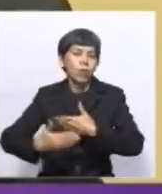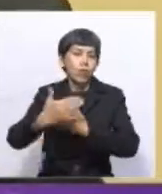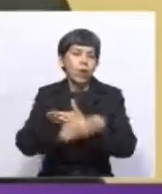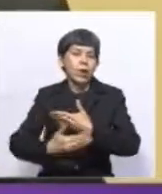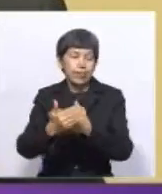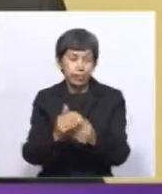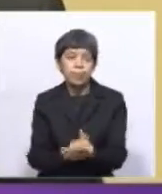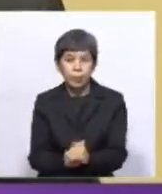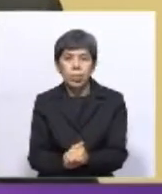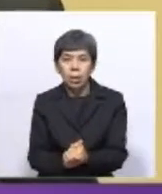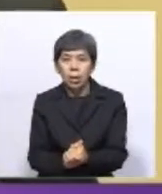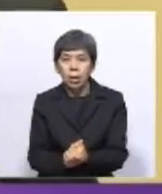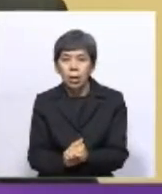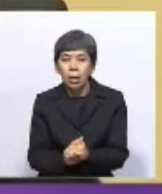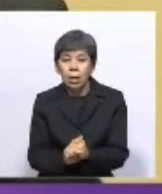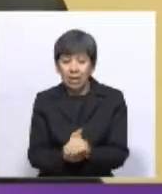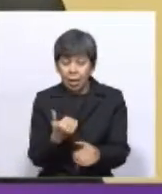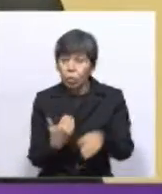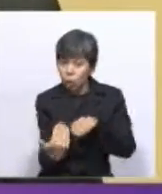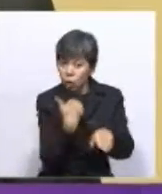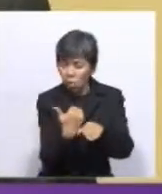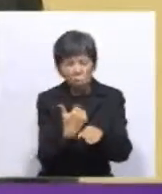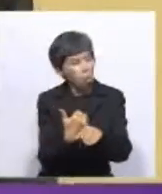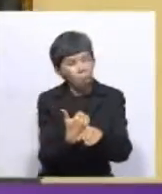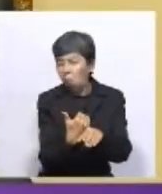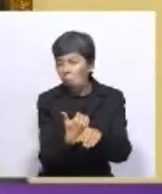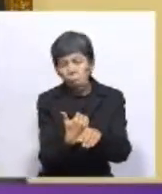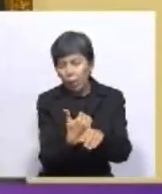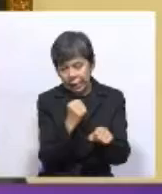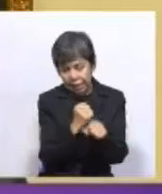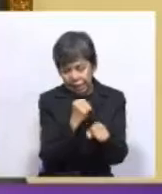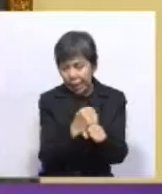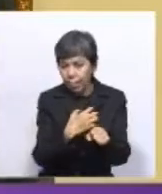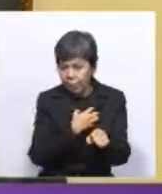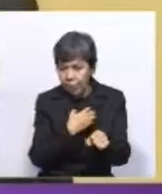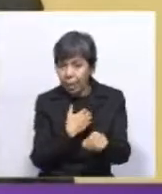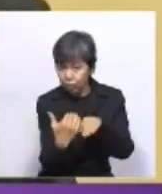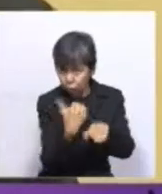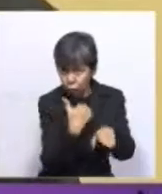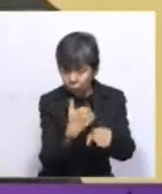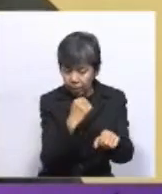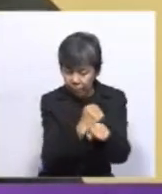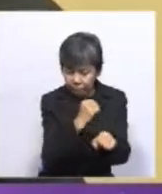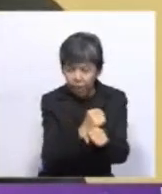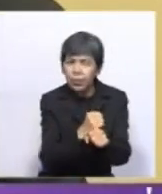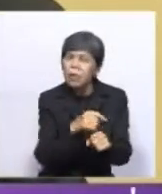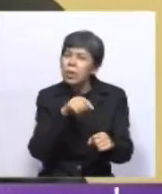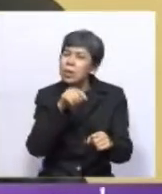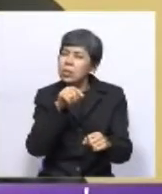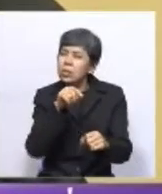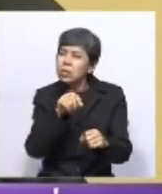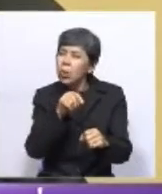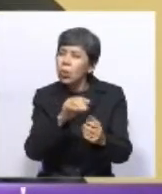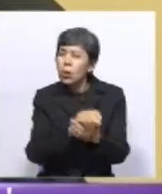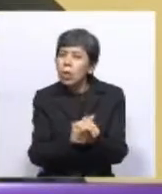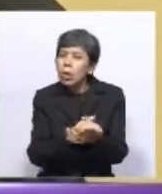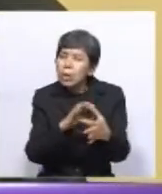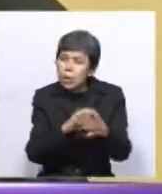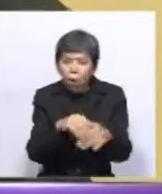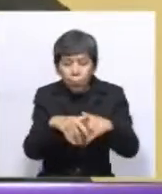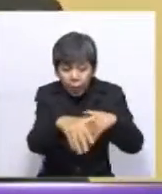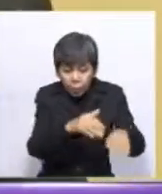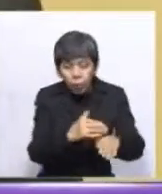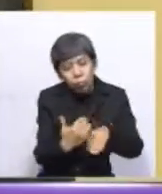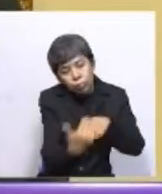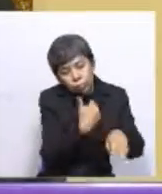ครับทางถนนขณะนี้ก็แออัดเราก็แยกในส่วนของว่าแยกในส่วนที่ด่านที่สำหรับประชา